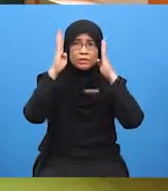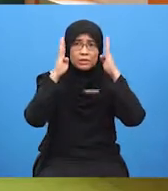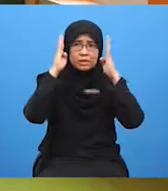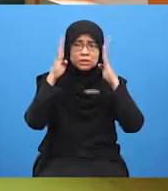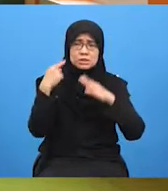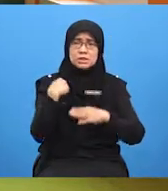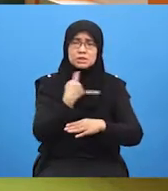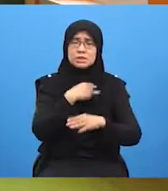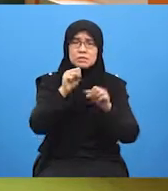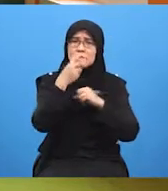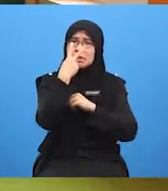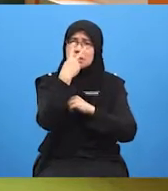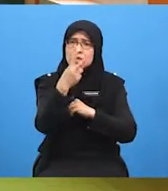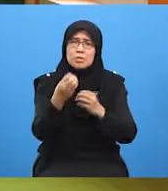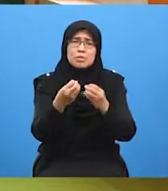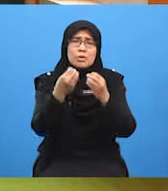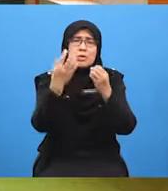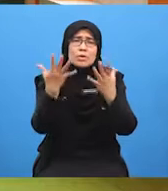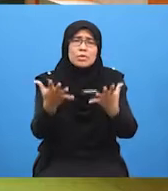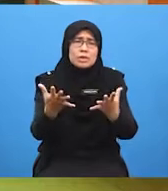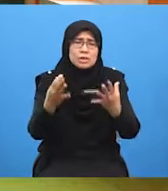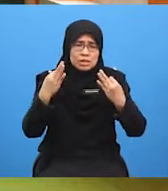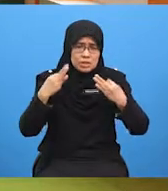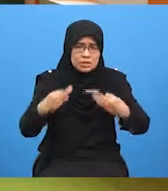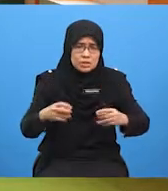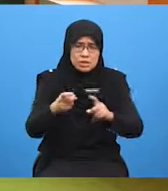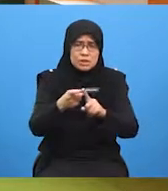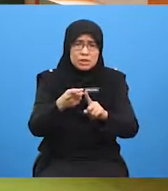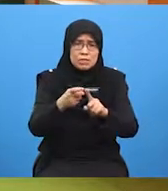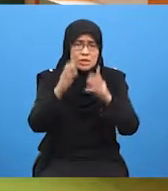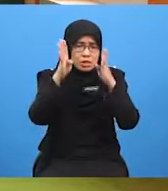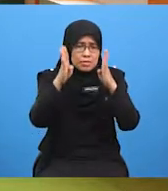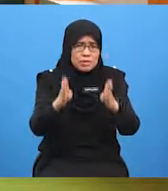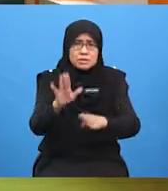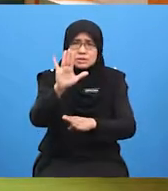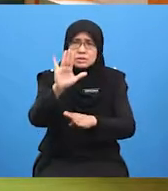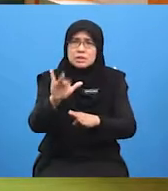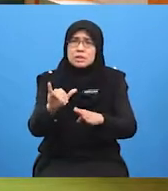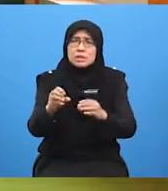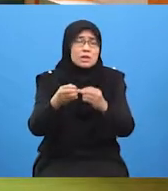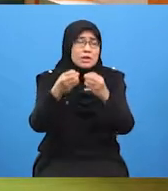pelbagai rekaan fashion daripada pelbagai bangsa yang berbilang kaum.